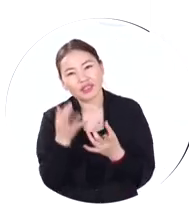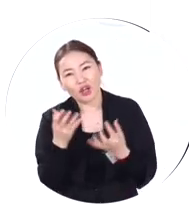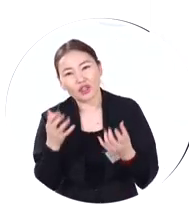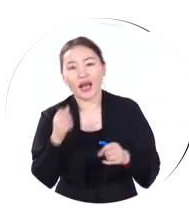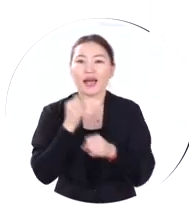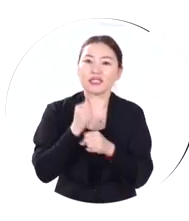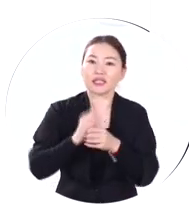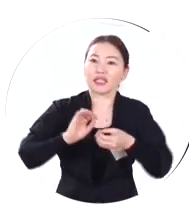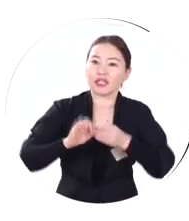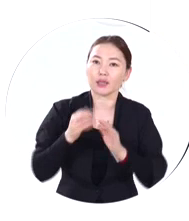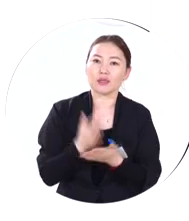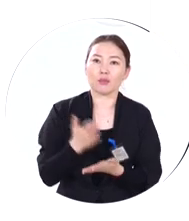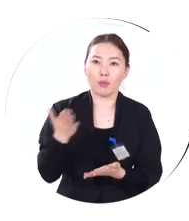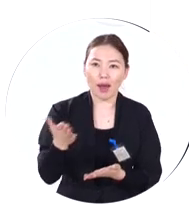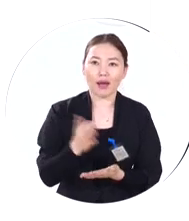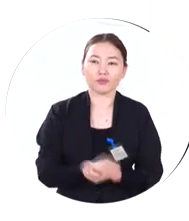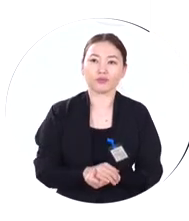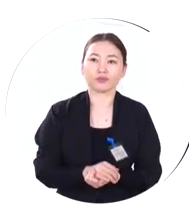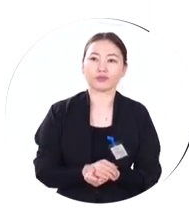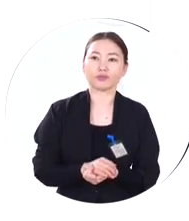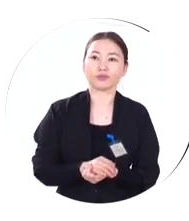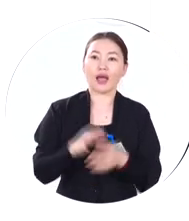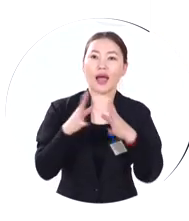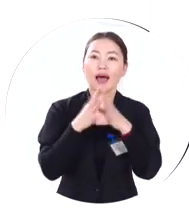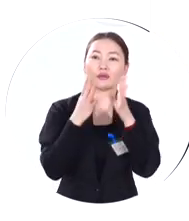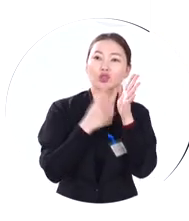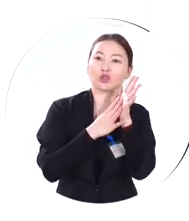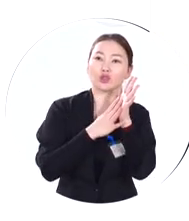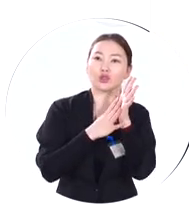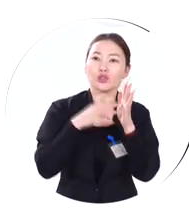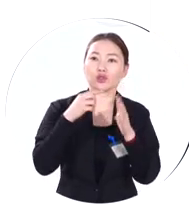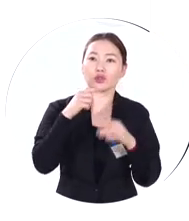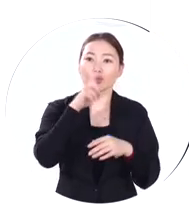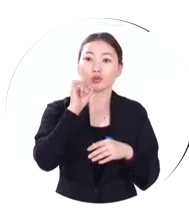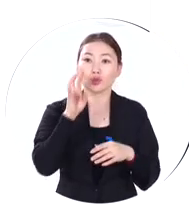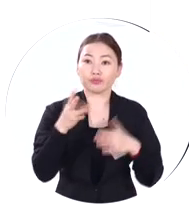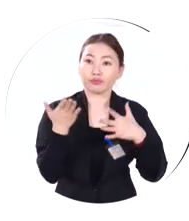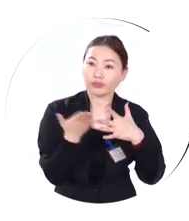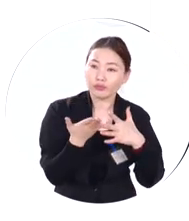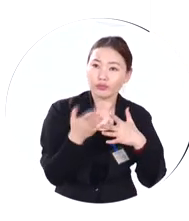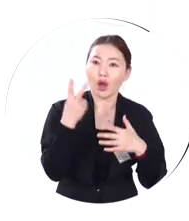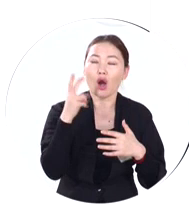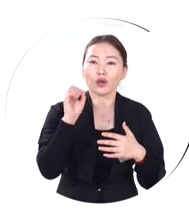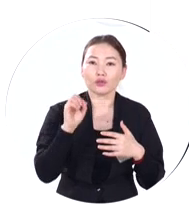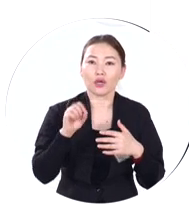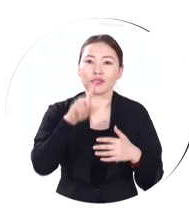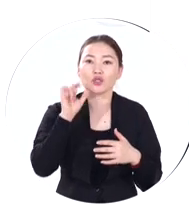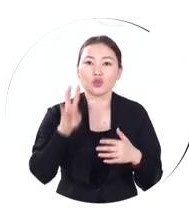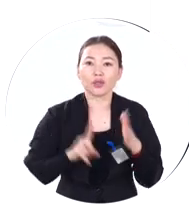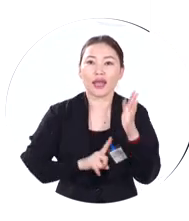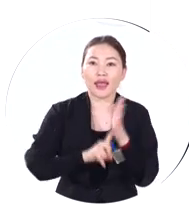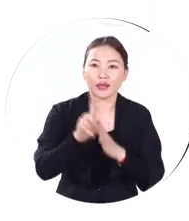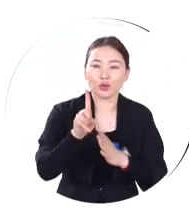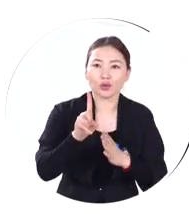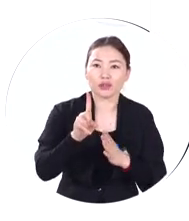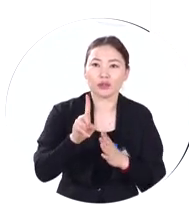19-р зууны 2-р хагас 20-р зууны их үед Чин улсын дотоод гадаад байдал ихээхэн сулрамд ороц. Өөрийн улсын хэмжээнд 1901